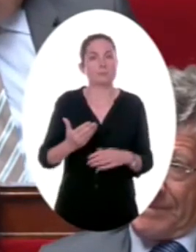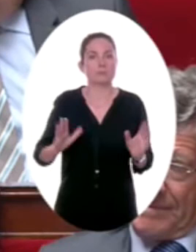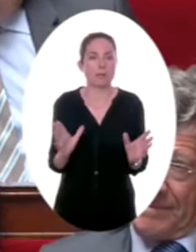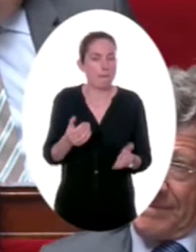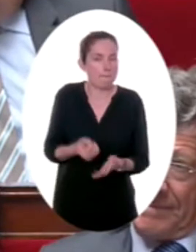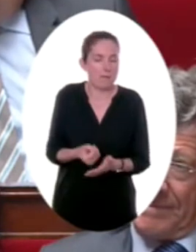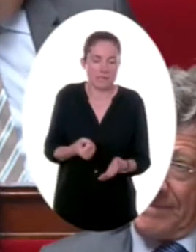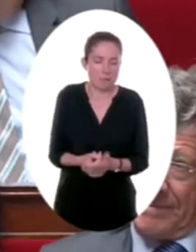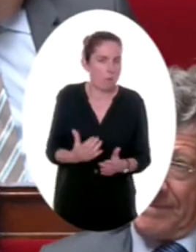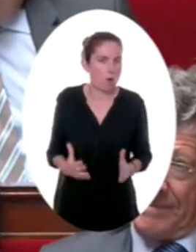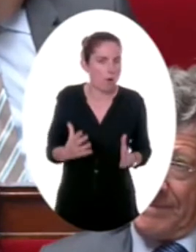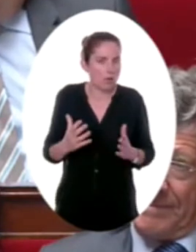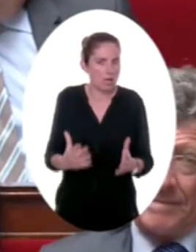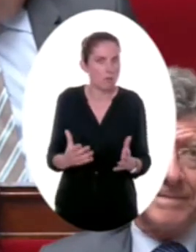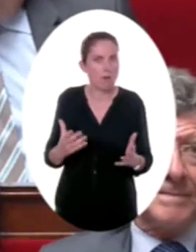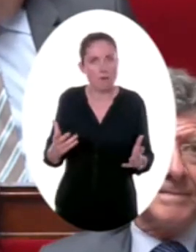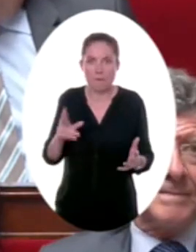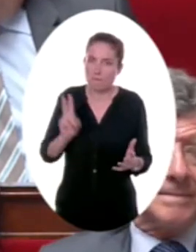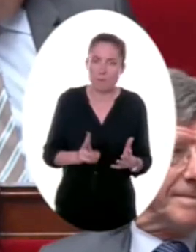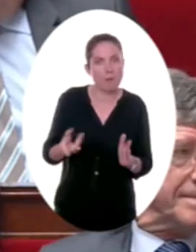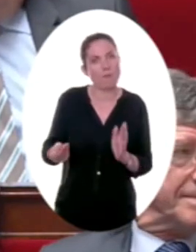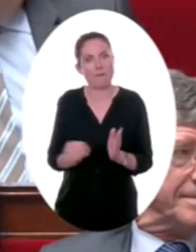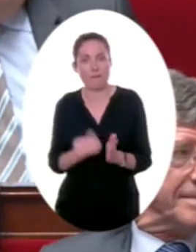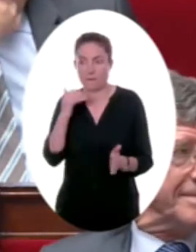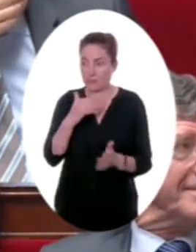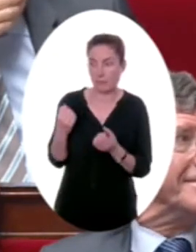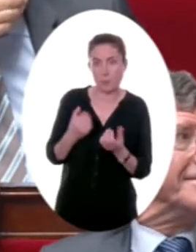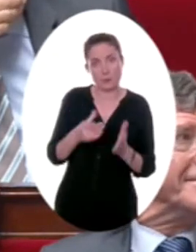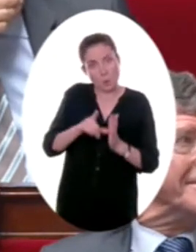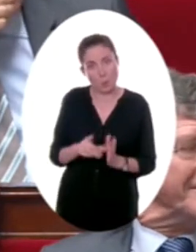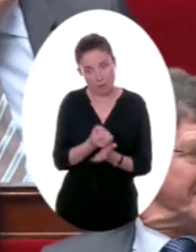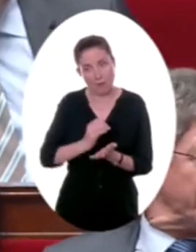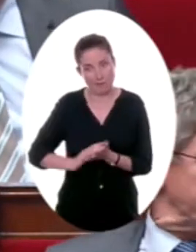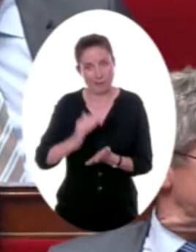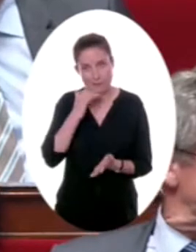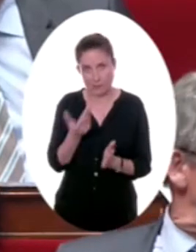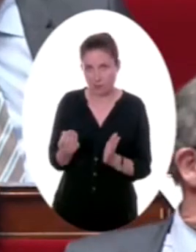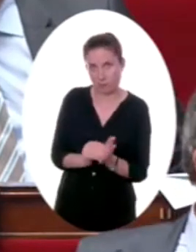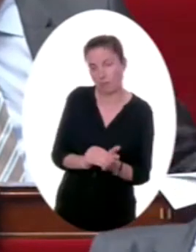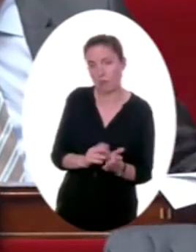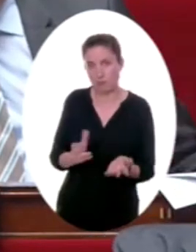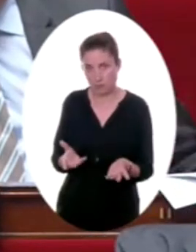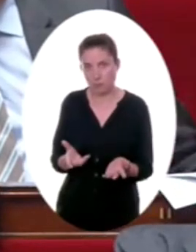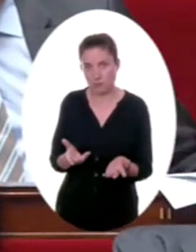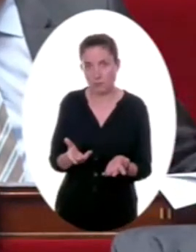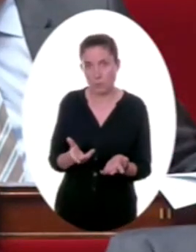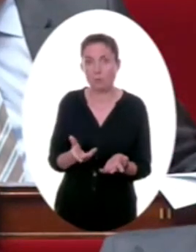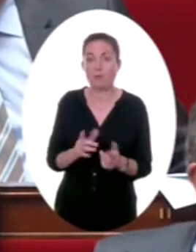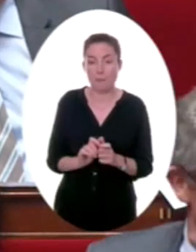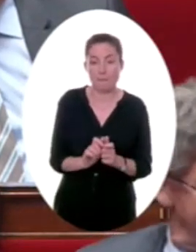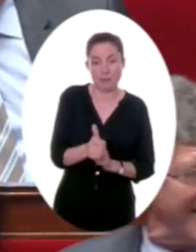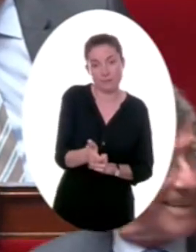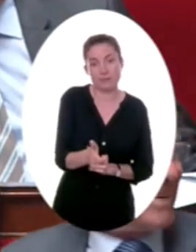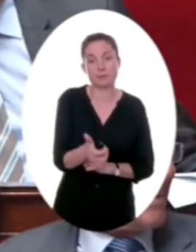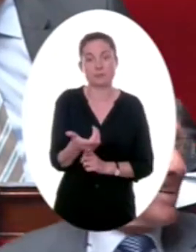prendriez l'engagement d'inscrire très rapidement cette proposition de loi pour que nous puissions, dans le